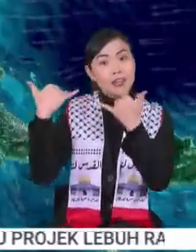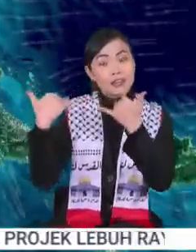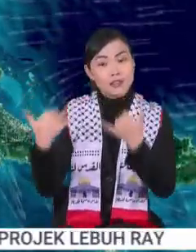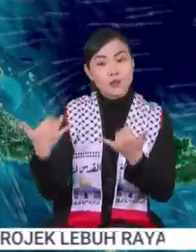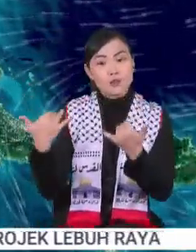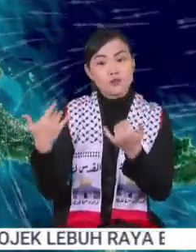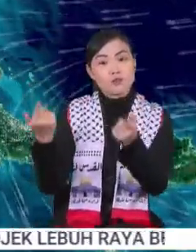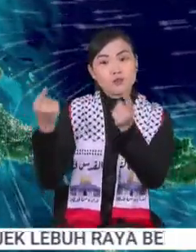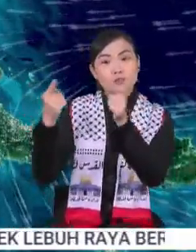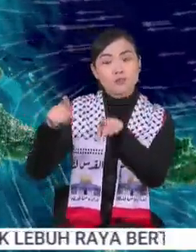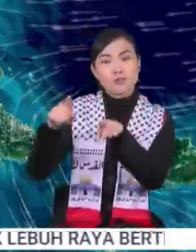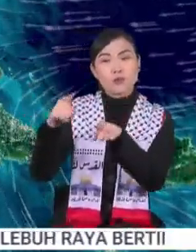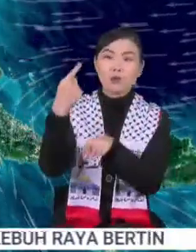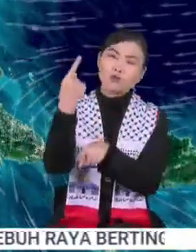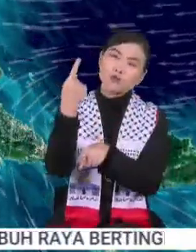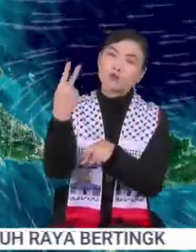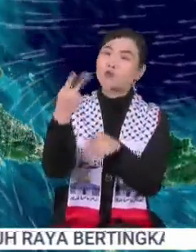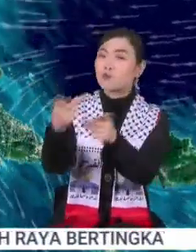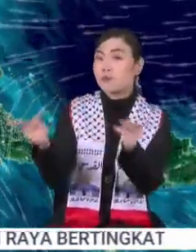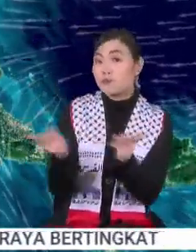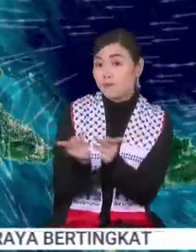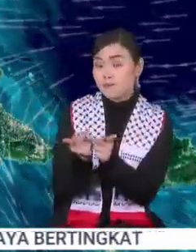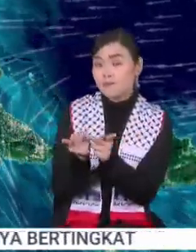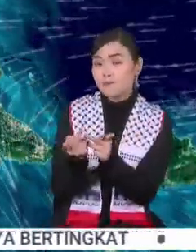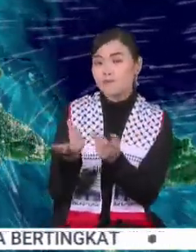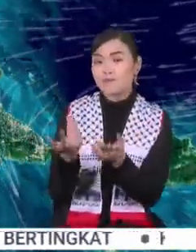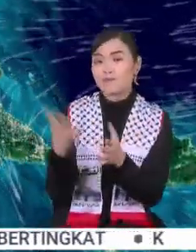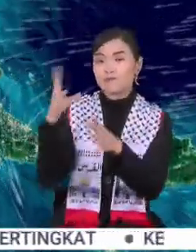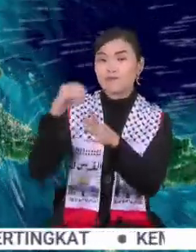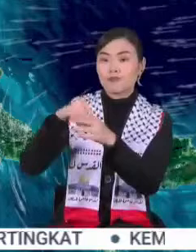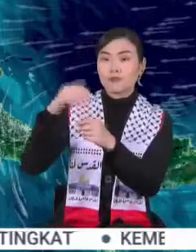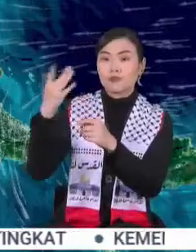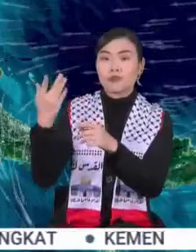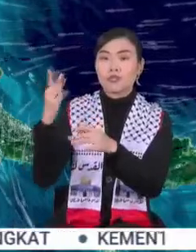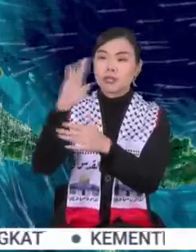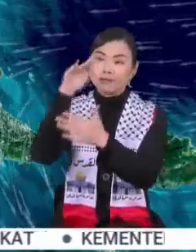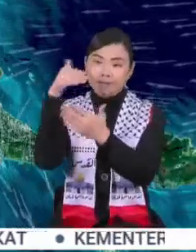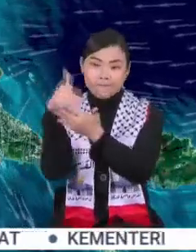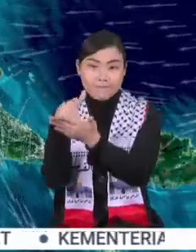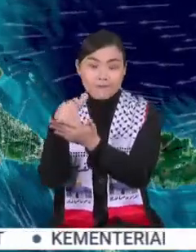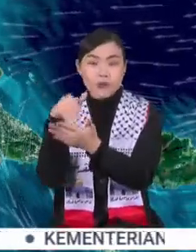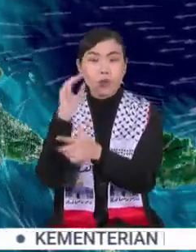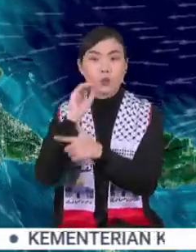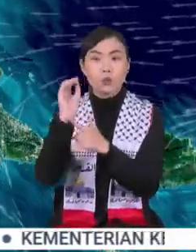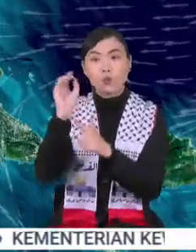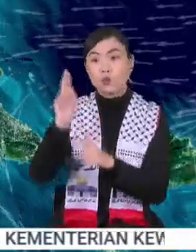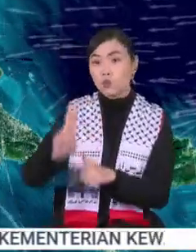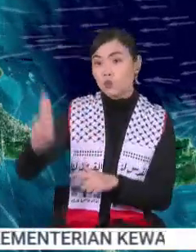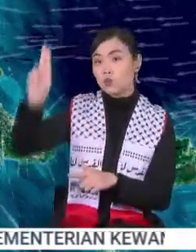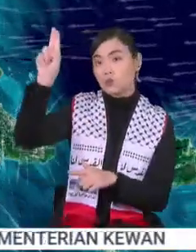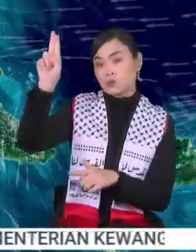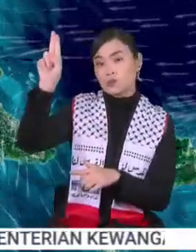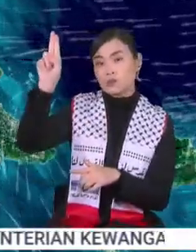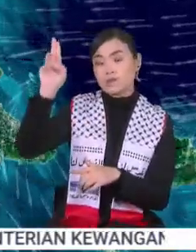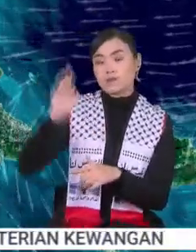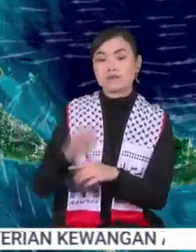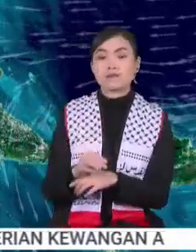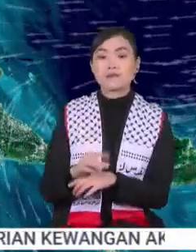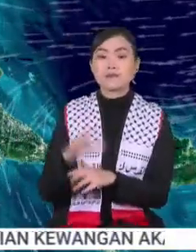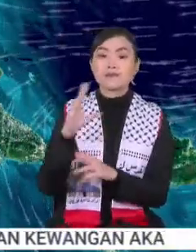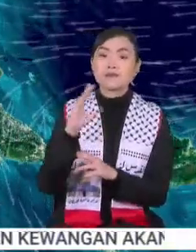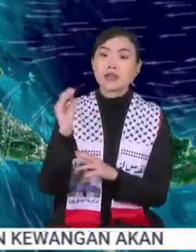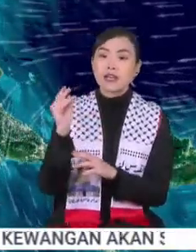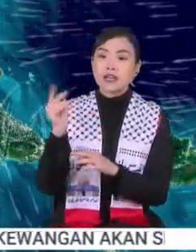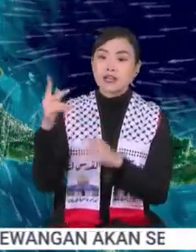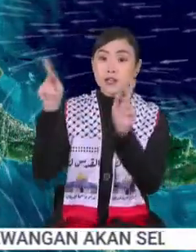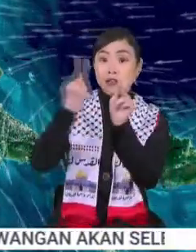dilihat sedang berlaku di satu dua tempat melibatkan satu dua tempat di bahagian Tengah serta Utara di negeri Sarawak juga melibatkan bahagian